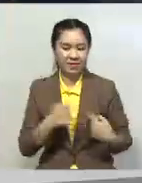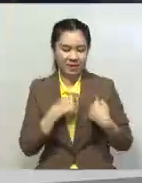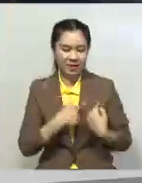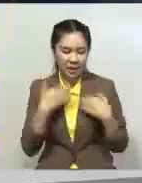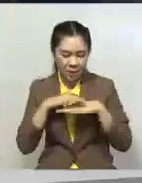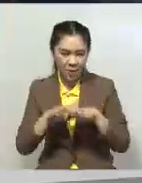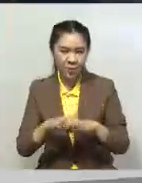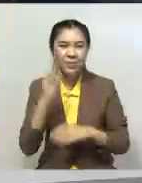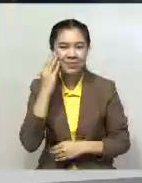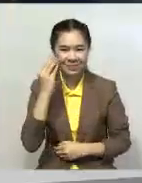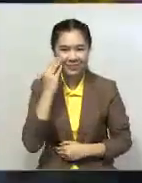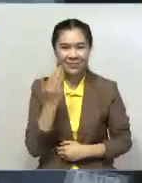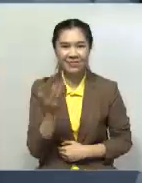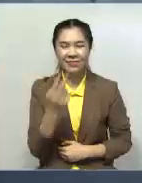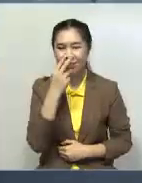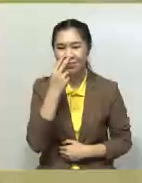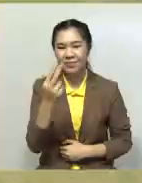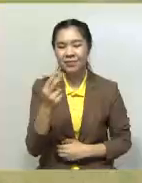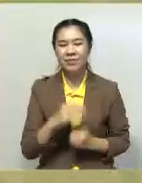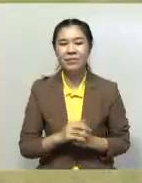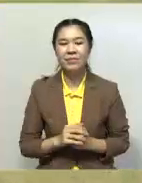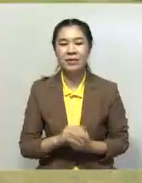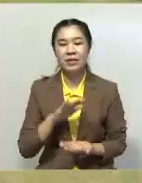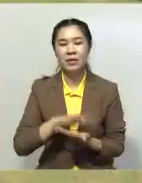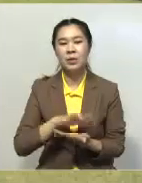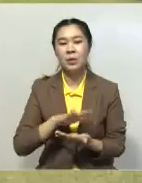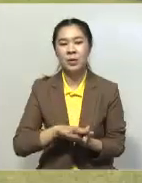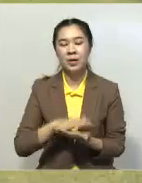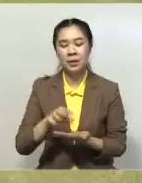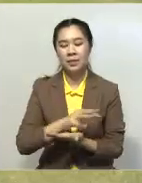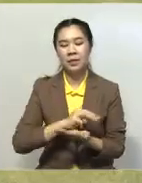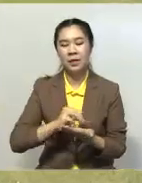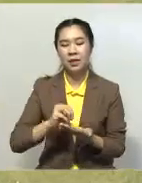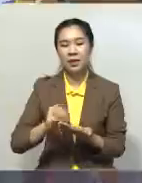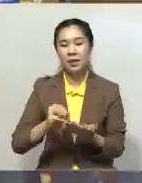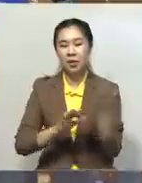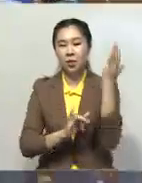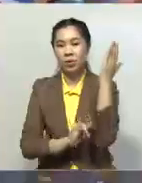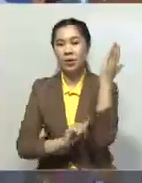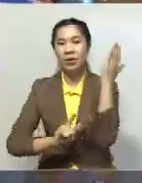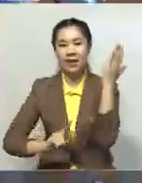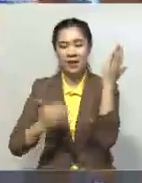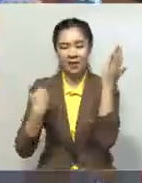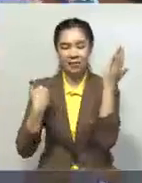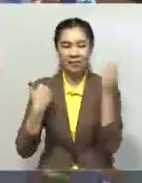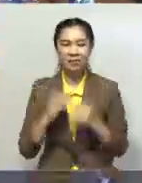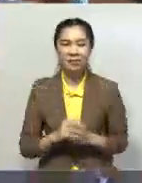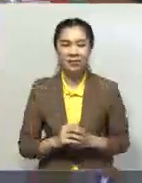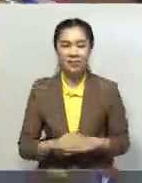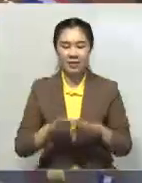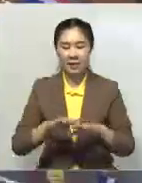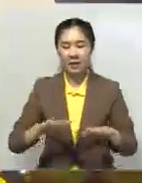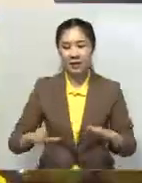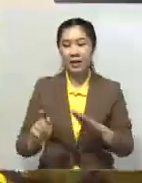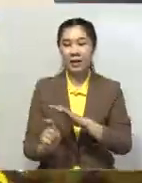ใจกันน่ารักทีเดียวนะคะที่โรงเรียนสาธิตมหาวิทยาลัยราชภัฏยะลาเนี่ยค่ะบรรยากาศนะคะมีน้องๆนัก